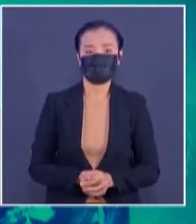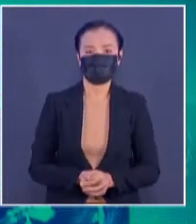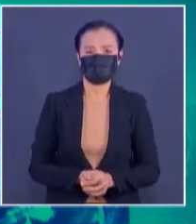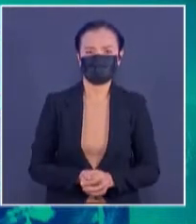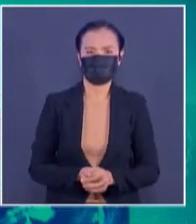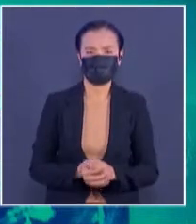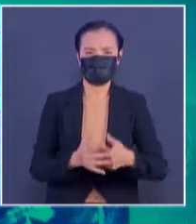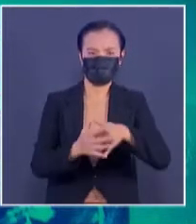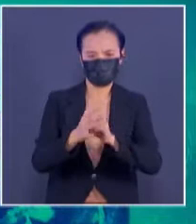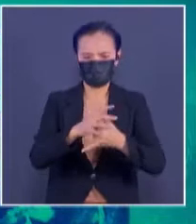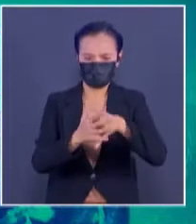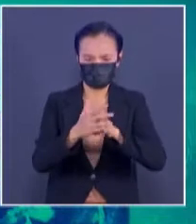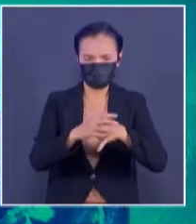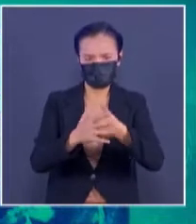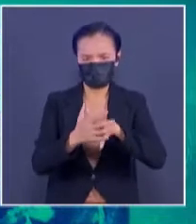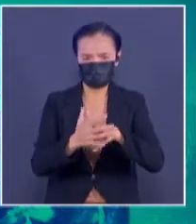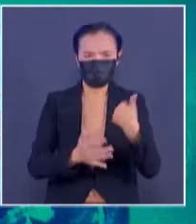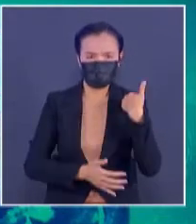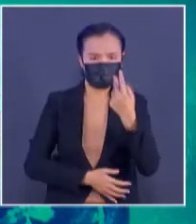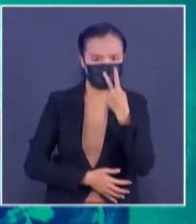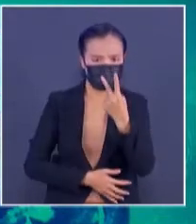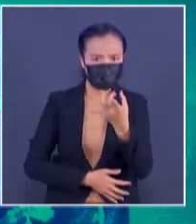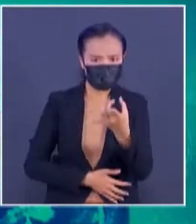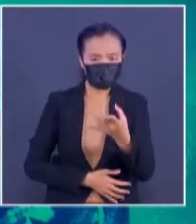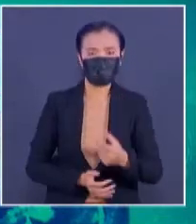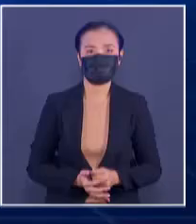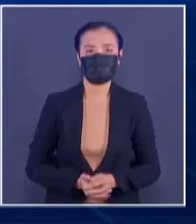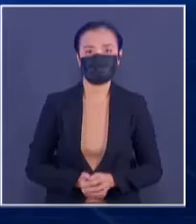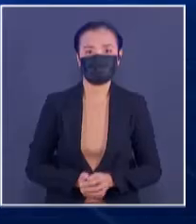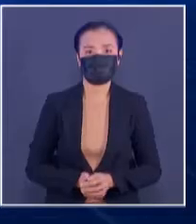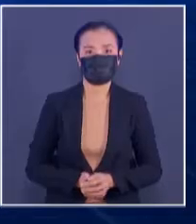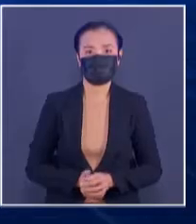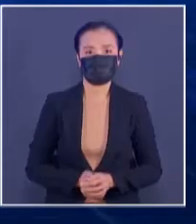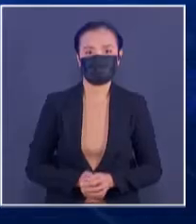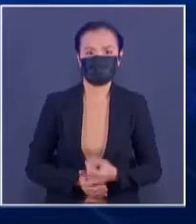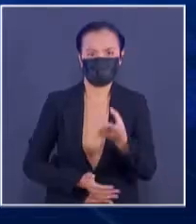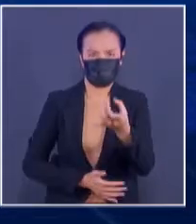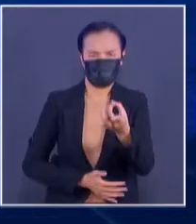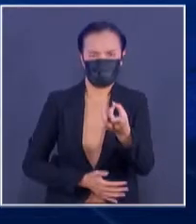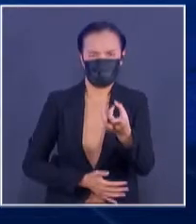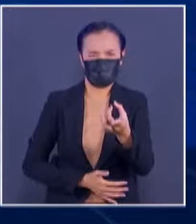เนี่ยเหมือนมันดิ้นได้ไปชมพร้อมกันค่ะว่าด้านในจริงๆแล้วมีอะไรอยู่ อะไรอะอะไรอะ